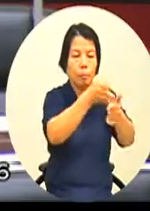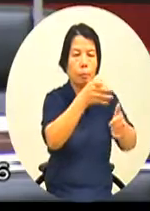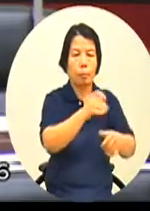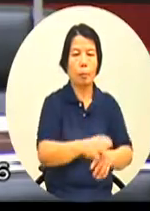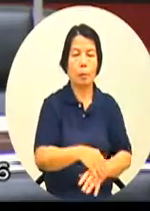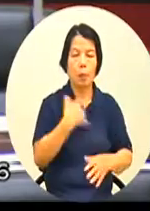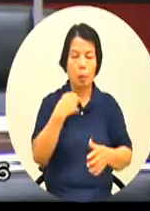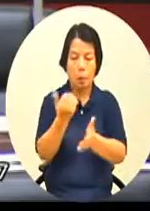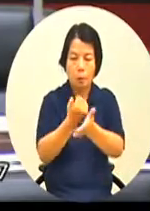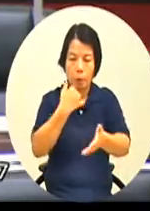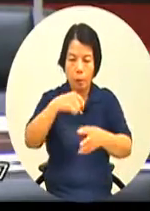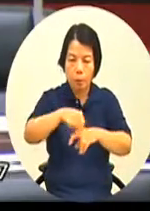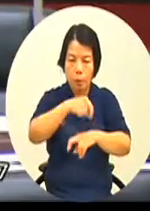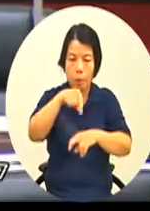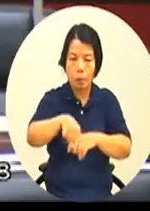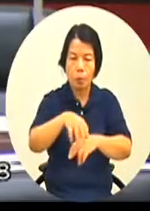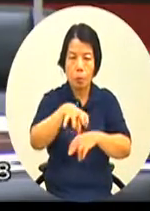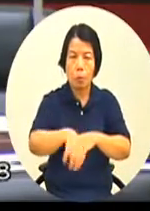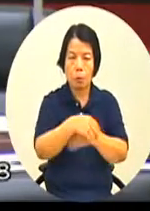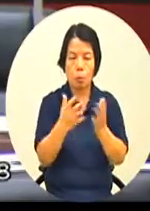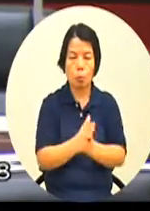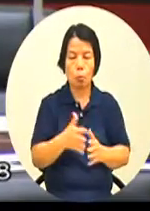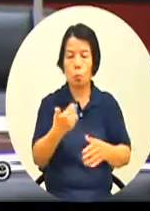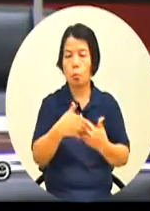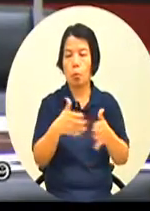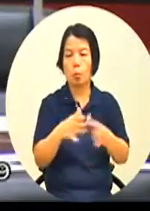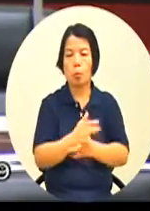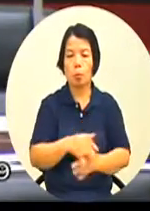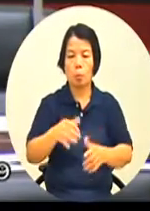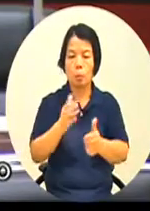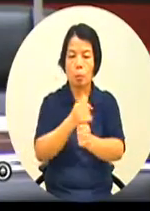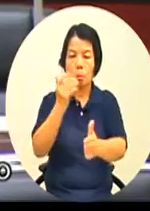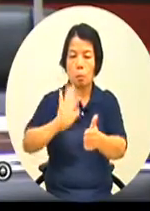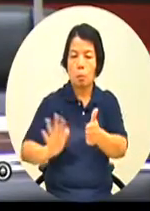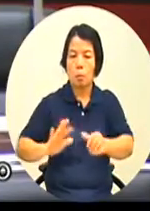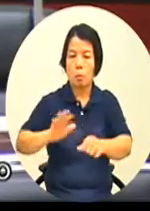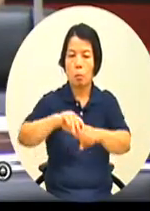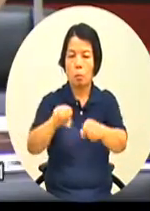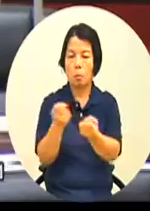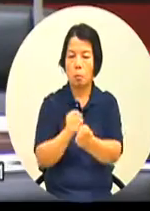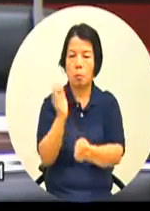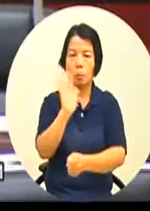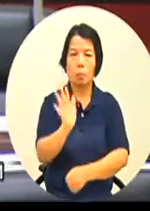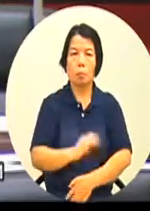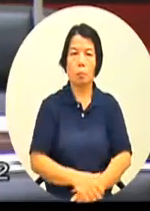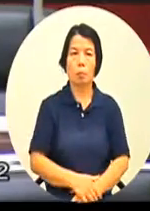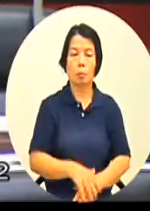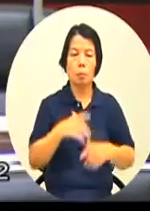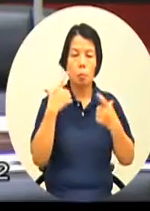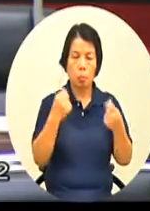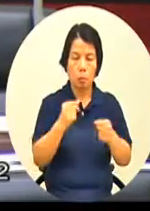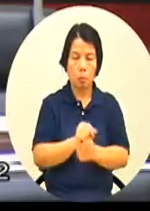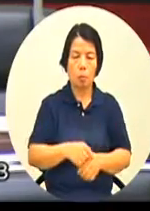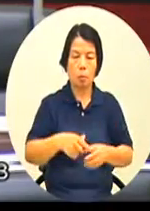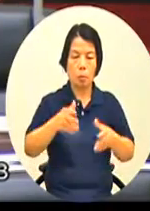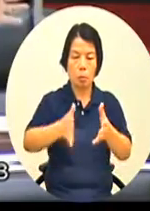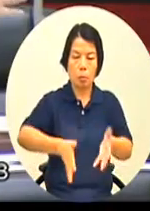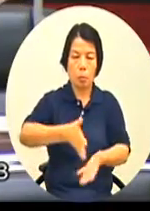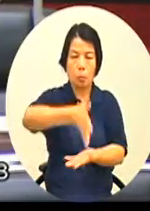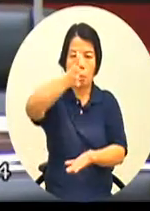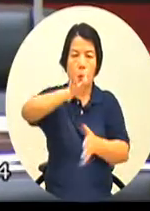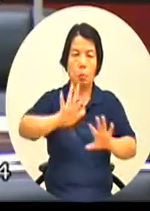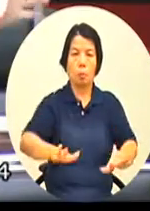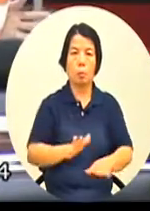但是卖给破坏公园的生态，比如啊找原来本来就有的建筑物，比如说金